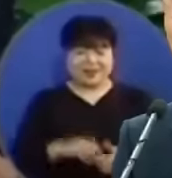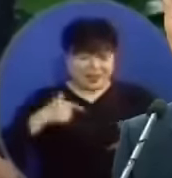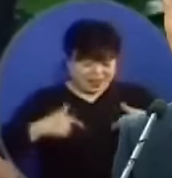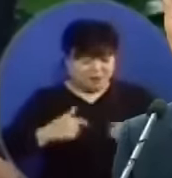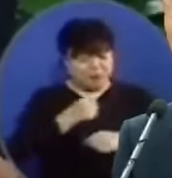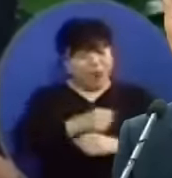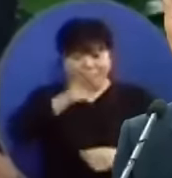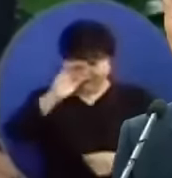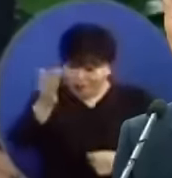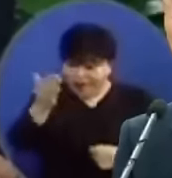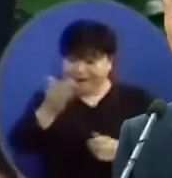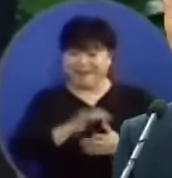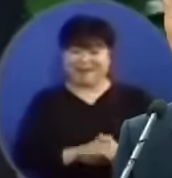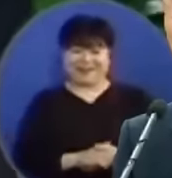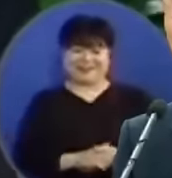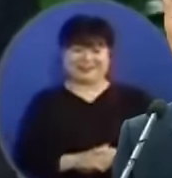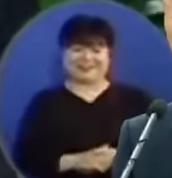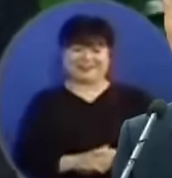기뻐해야 되는 것입니다.